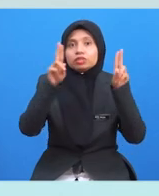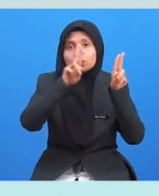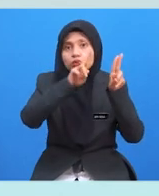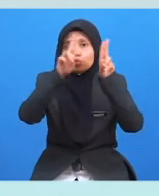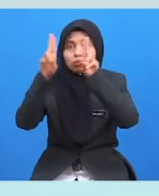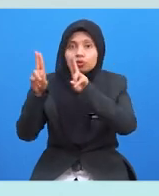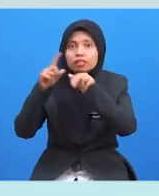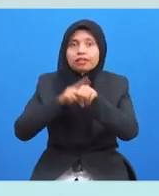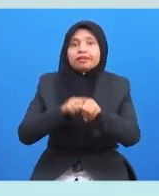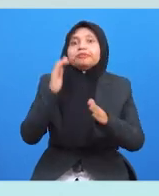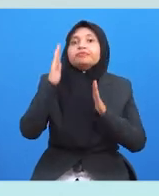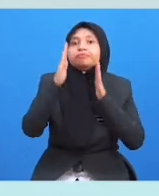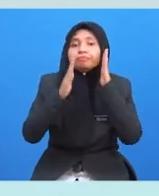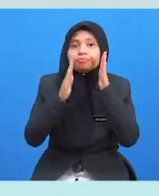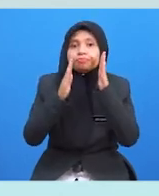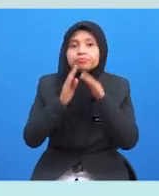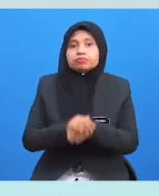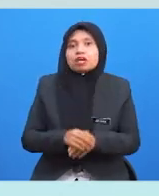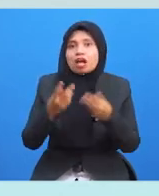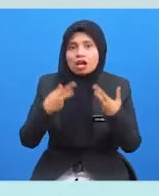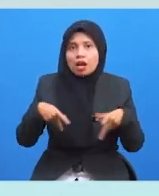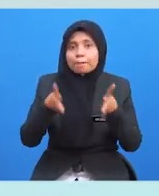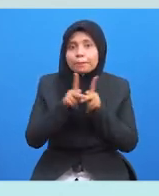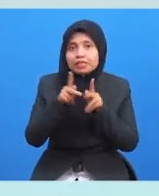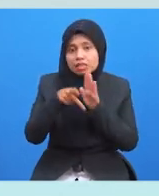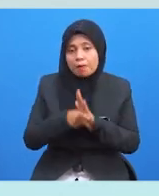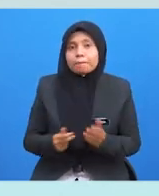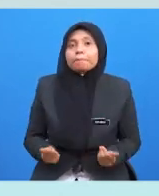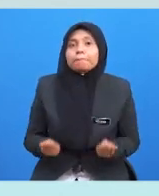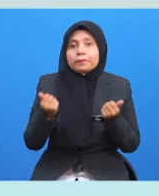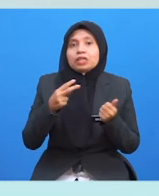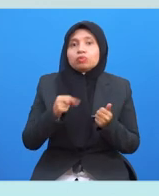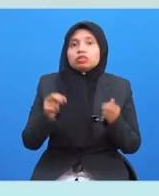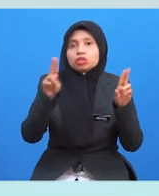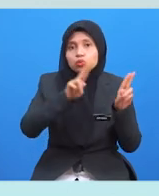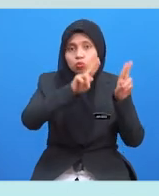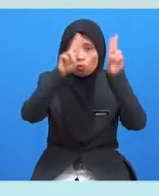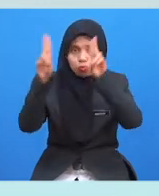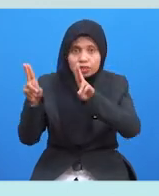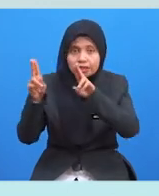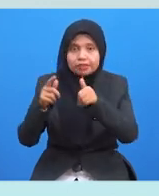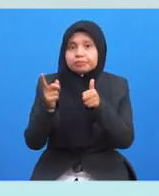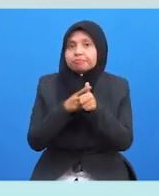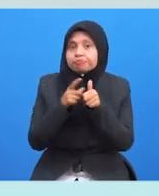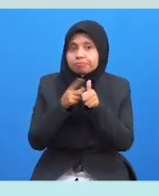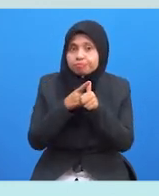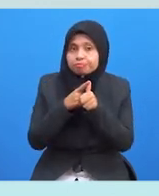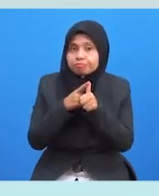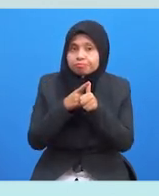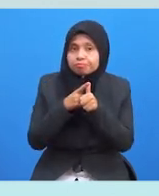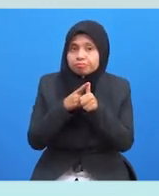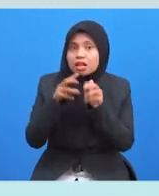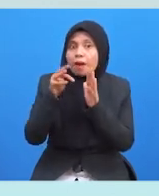di Malaysia. Kepentingan pengangkutan udara ialah, yang pertama,